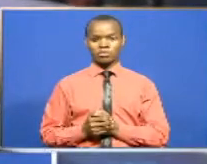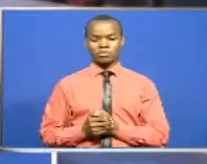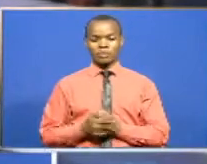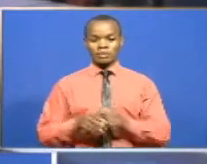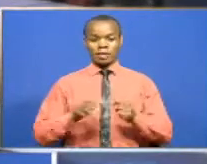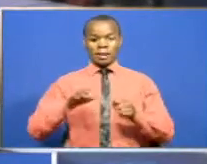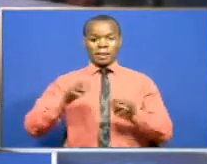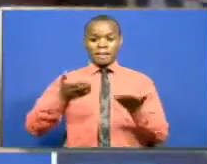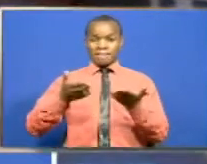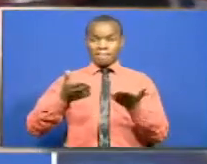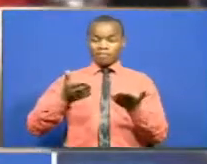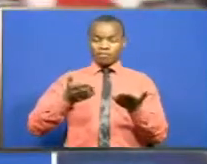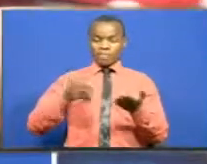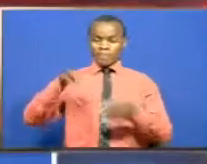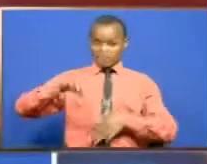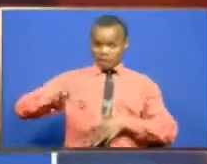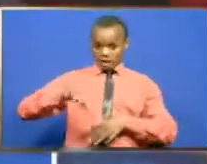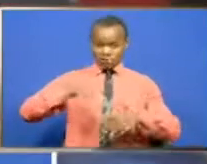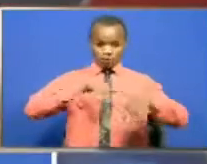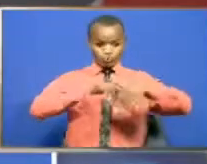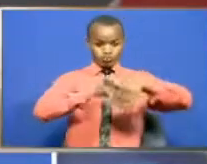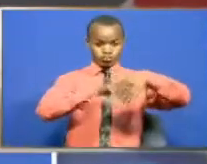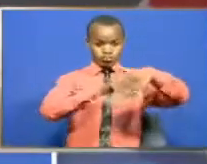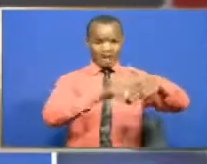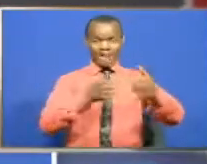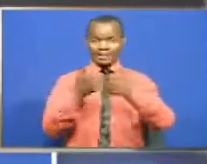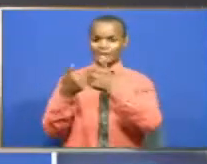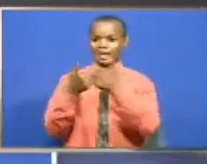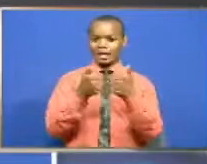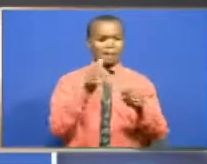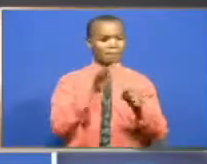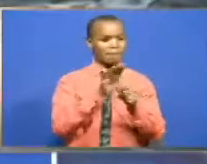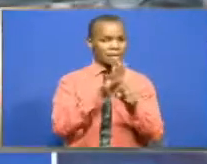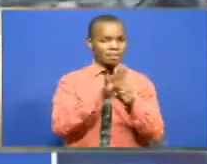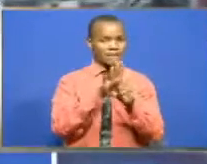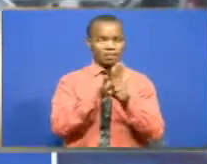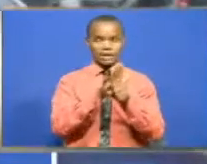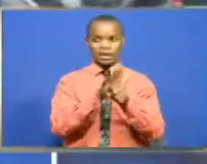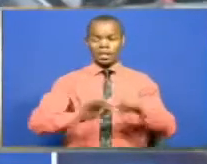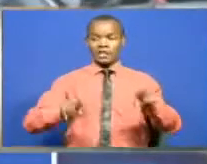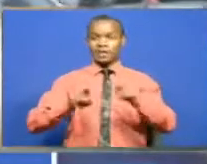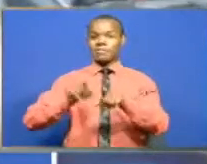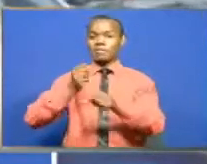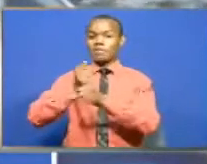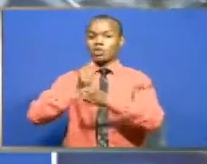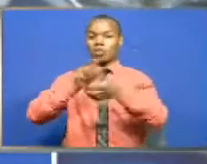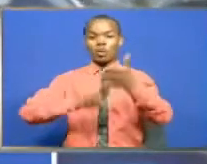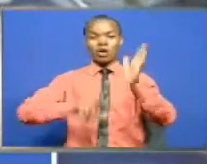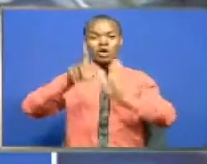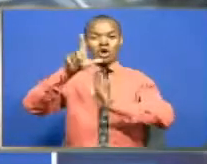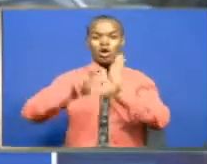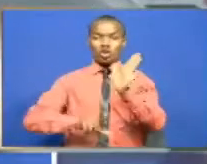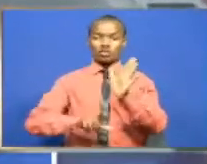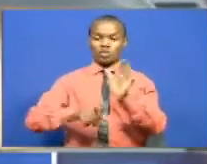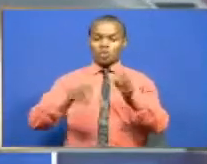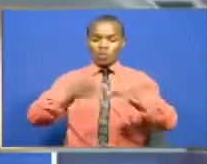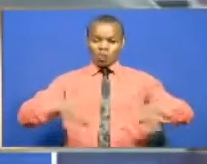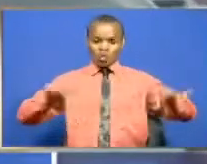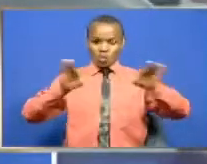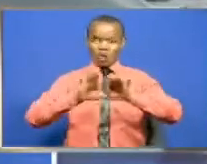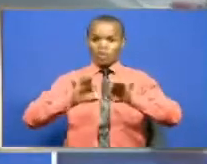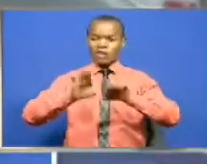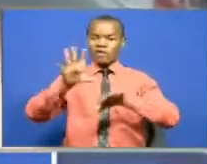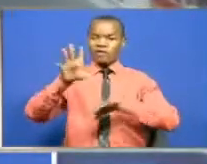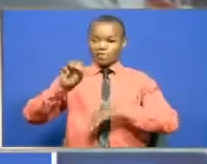Misongamano ya magari imekuwa changamoto kubwa katika miji mikuu nchini, huku ikisababisha hasara ya takriban shilingi milioni 50